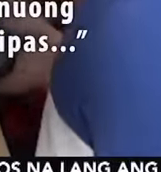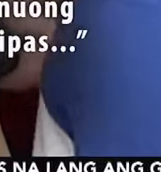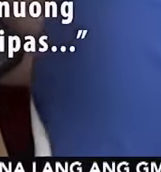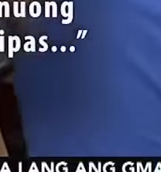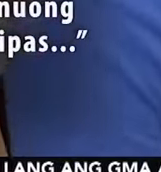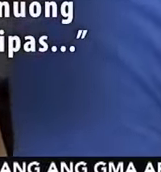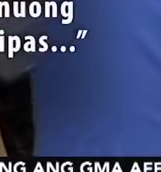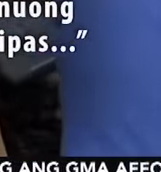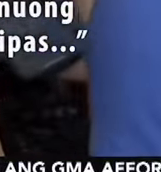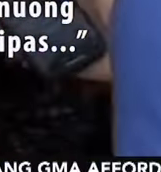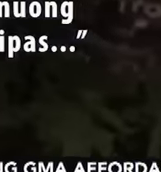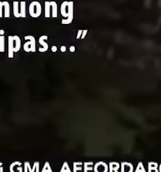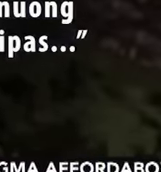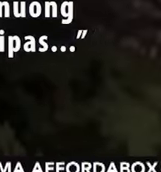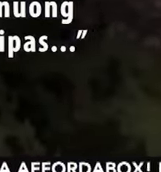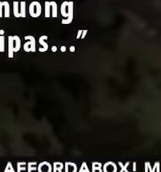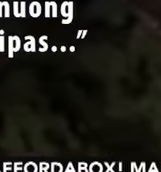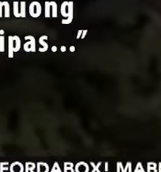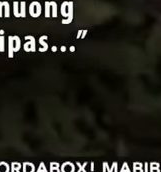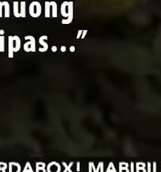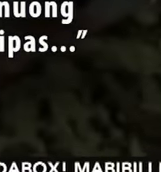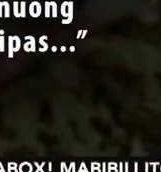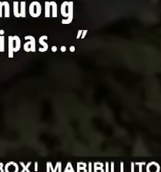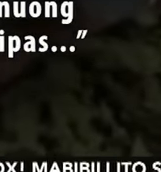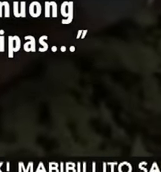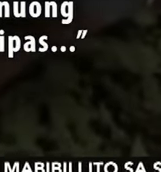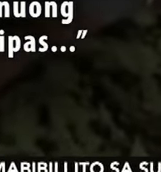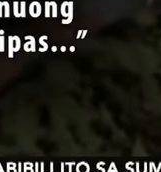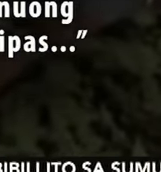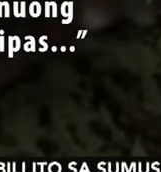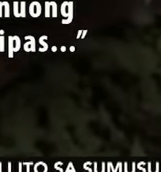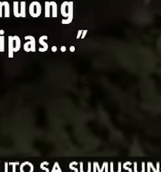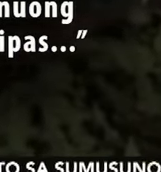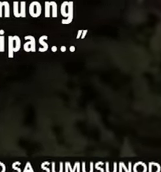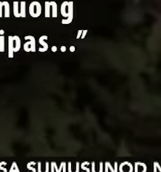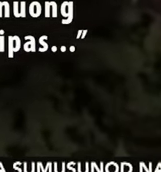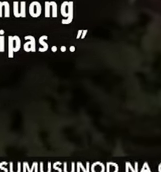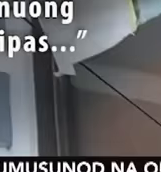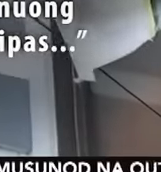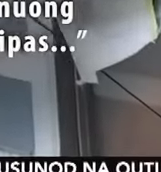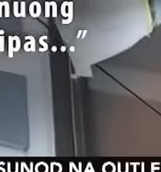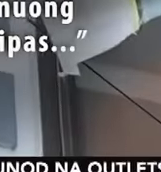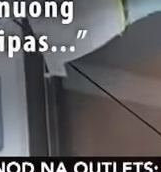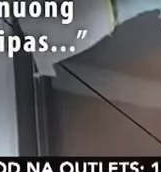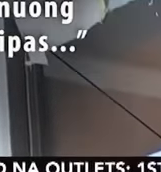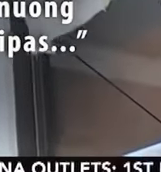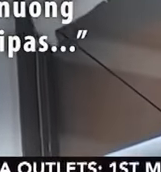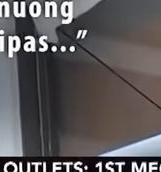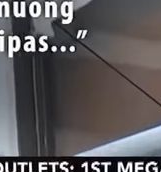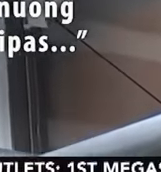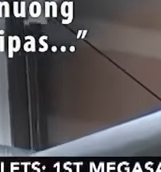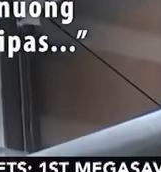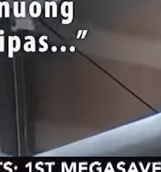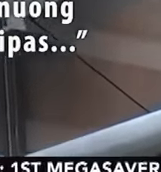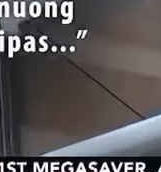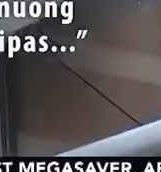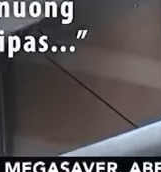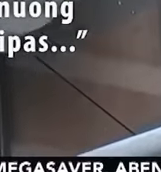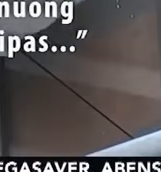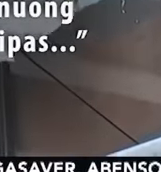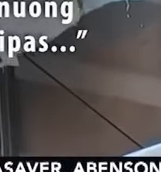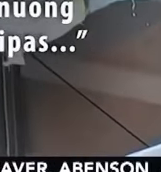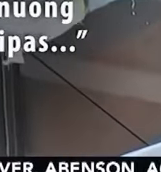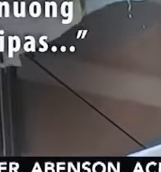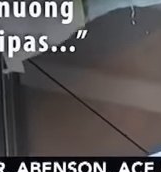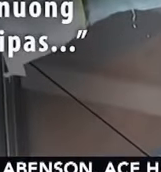bilang warden ng Quezon City Jail. Samantalang sinasabi ni Kerwin, siya raw ay hiningian